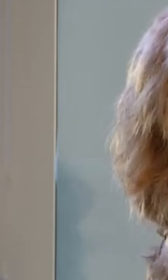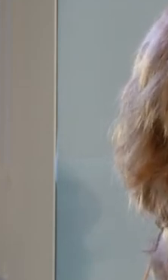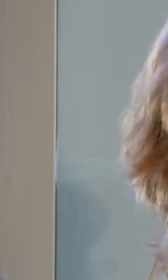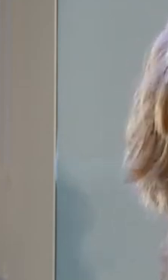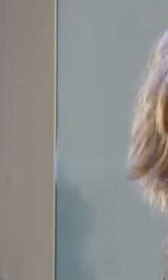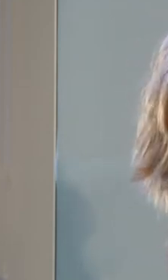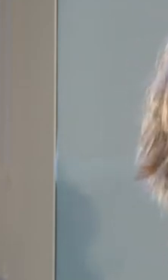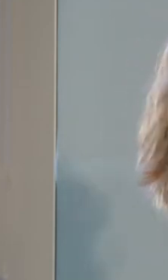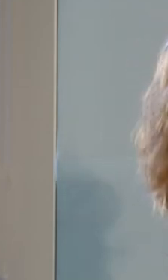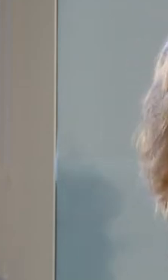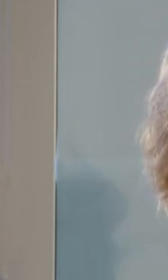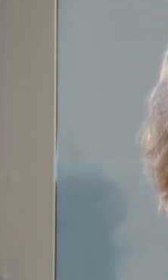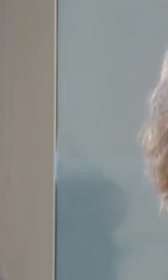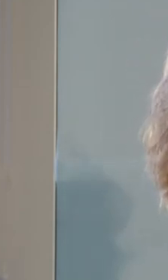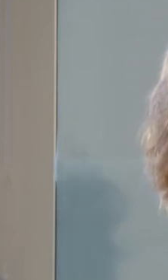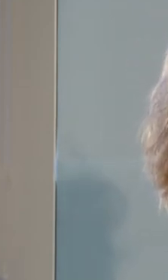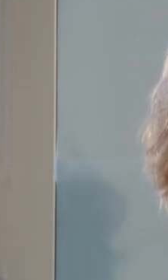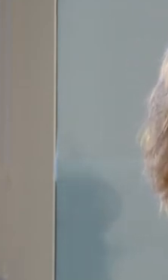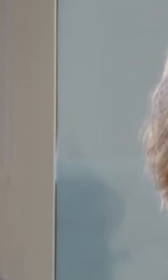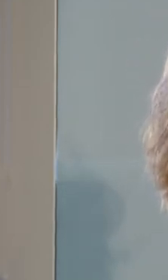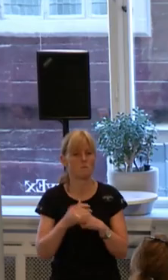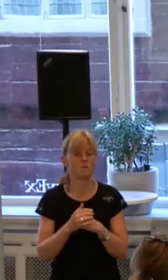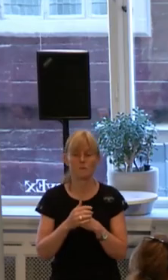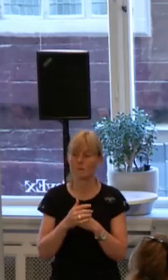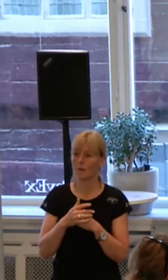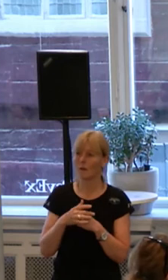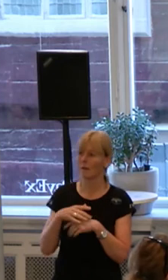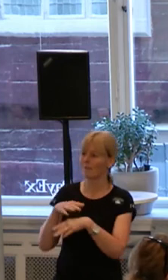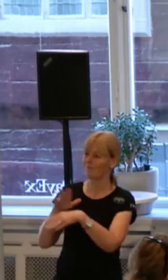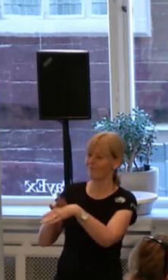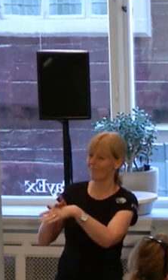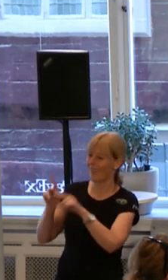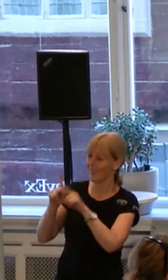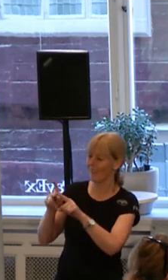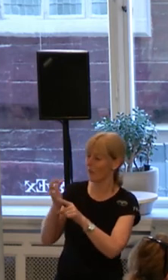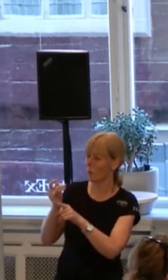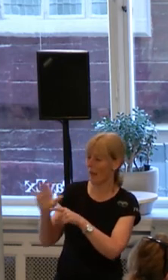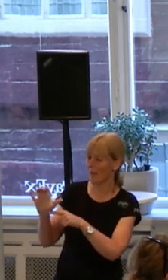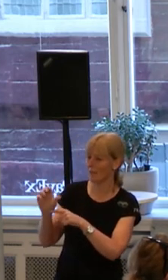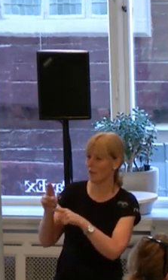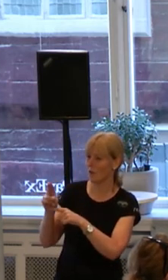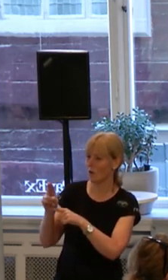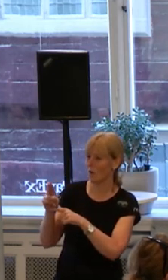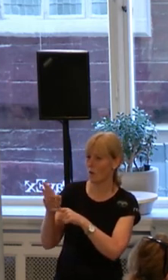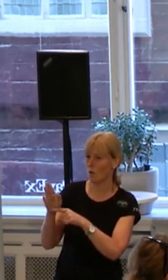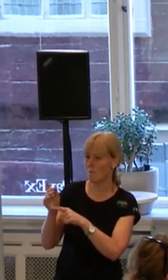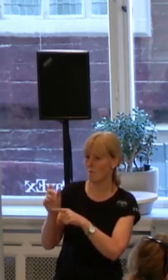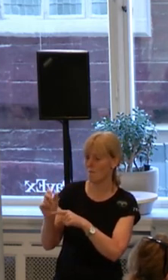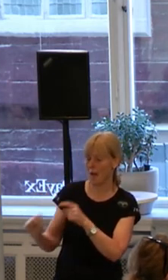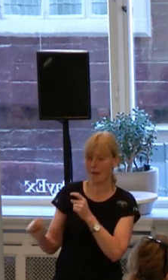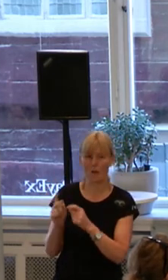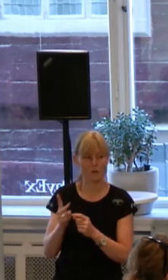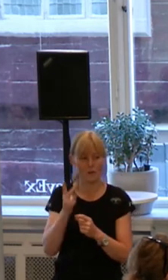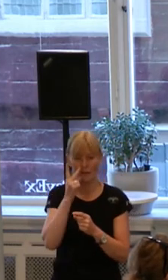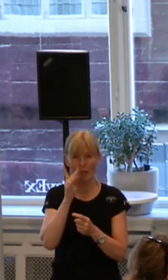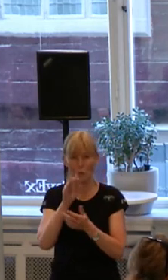tydligare, det tror jag hade varit väldigt välgörande. Och det är också ett medskick till Jonas Nygren. Det är absolut ett medskick till Jonas det också. Jag ser att han